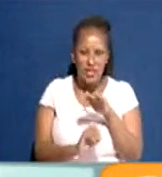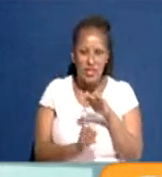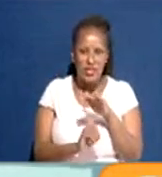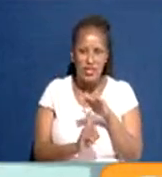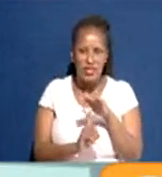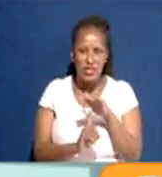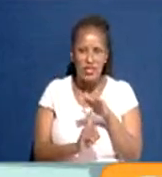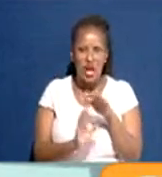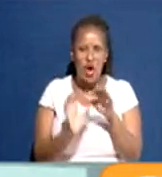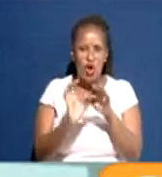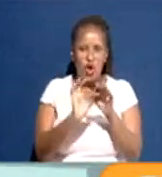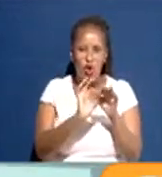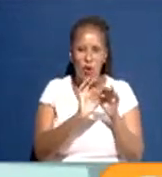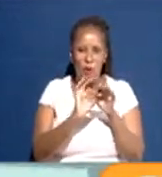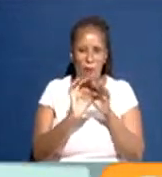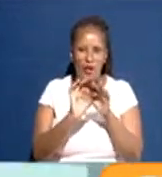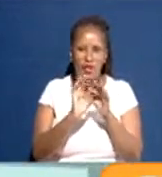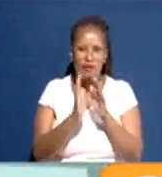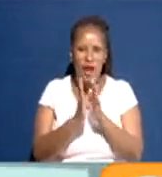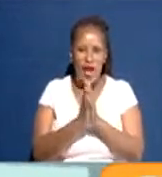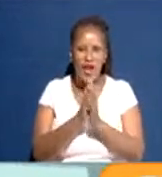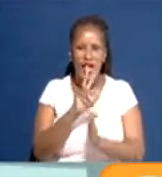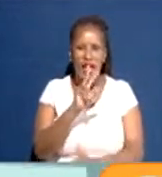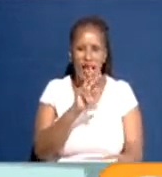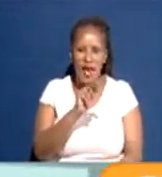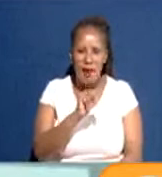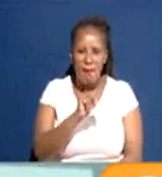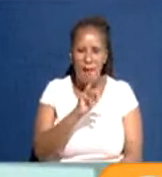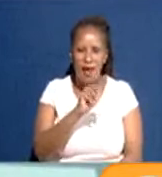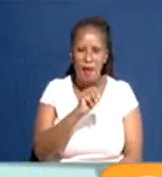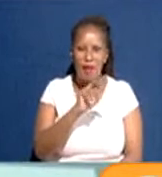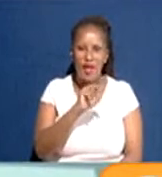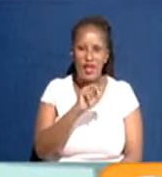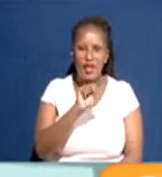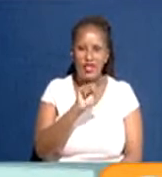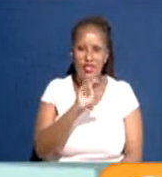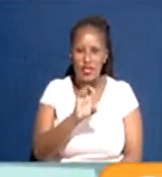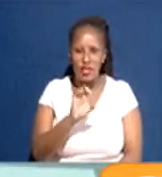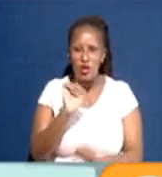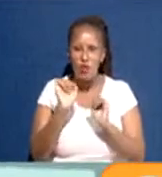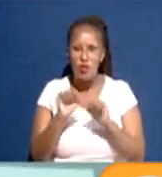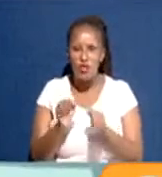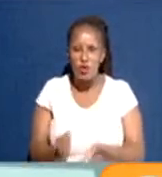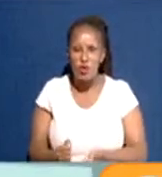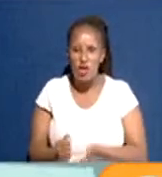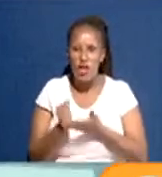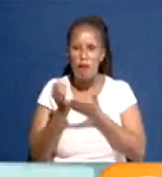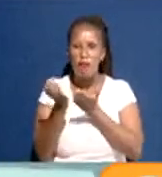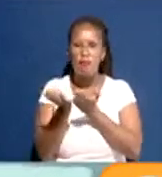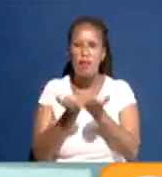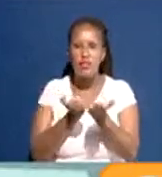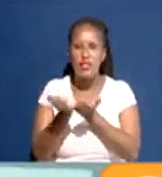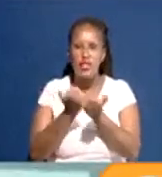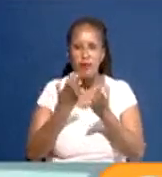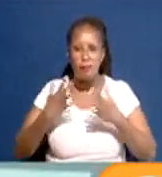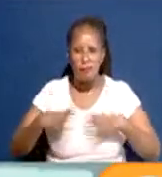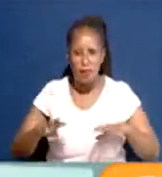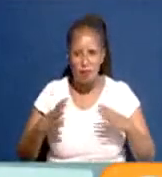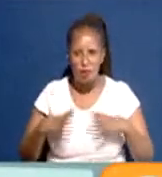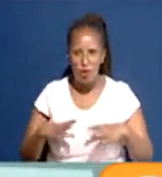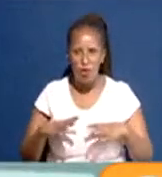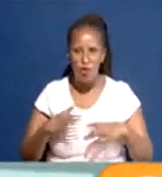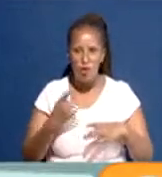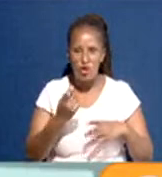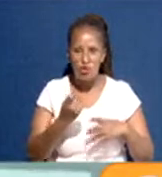ya cooperatives and MSMEs ili kushughulikia wafanyabiashara wetu